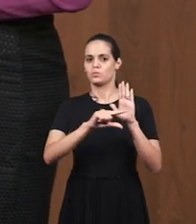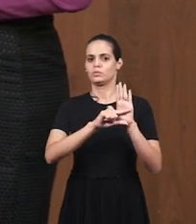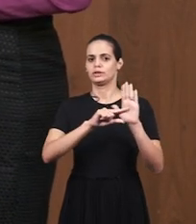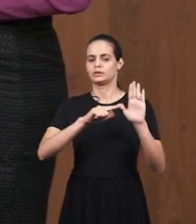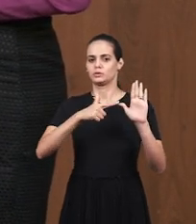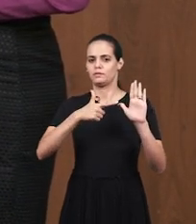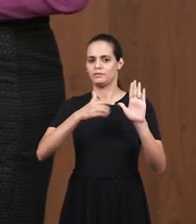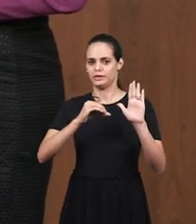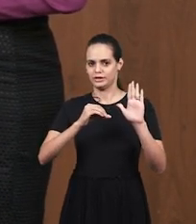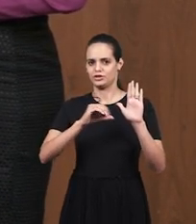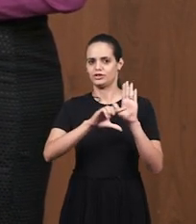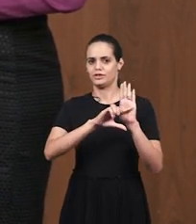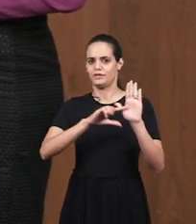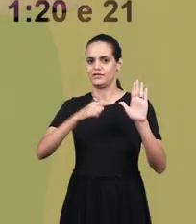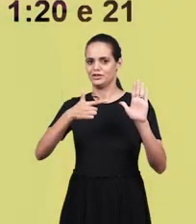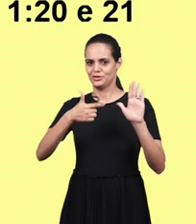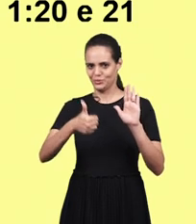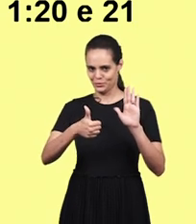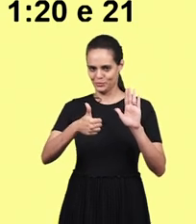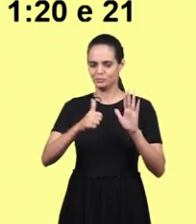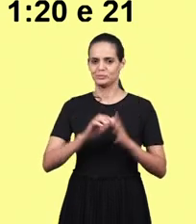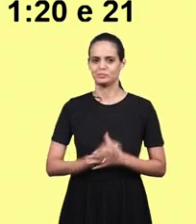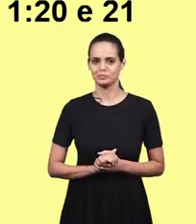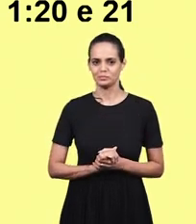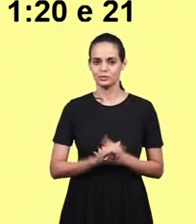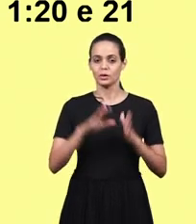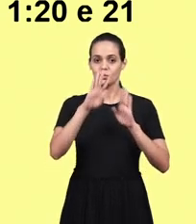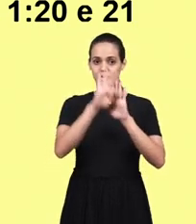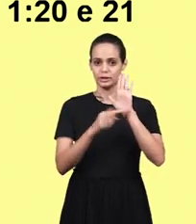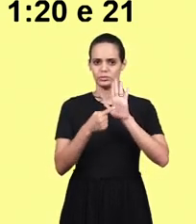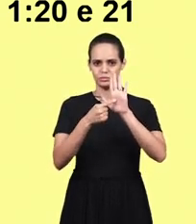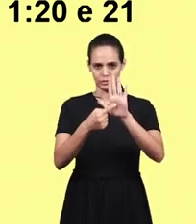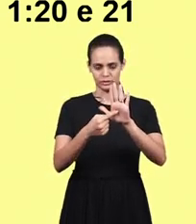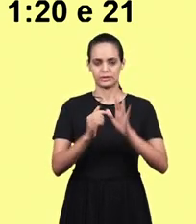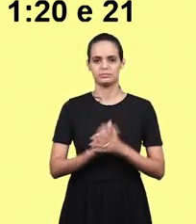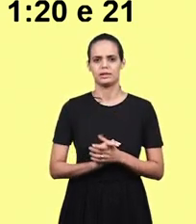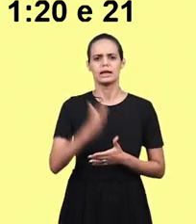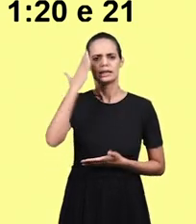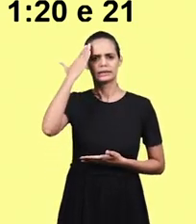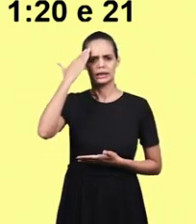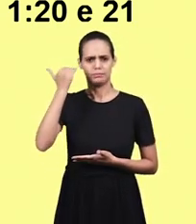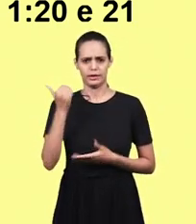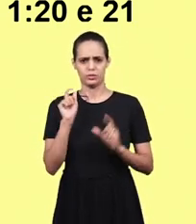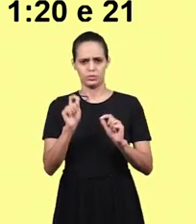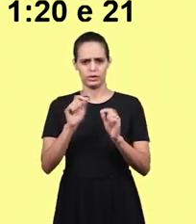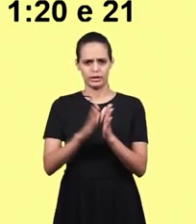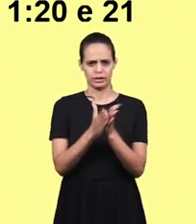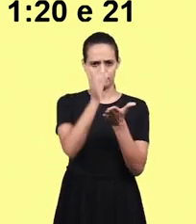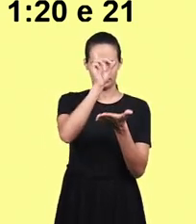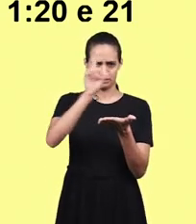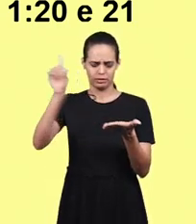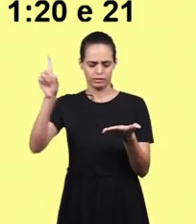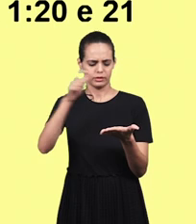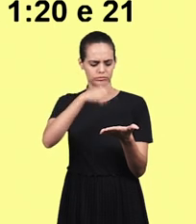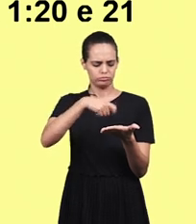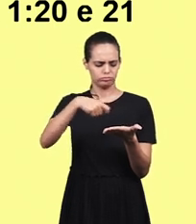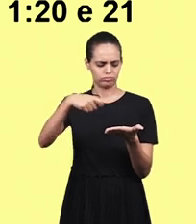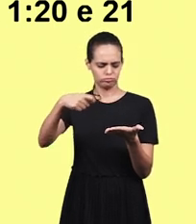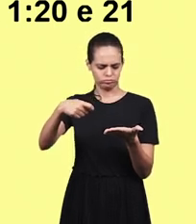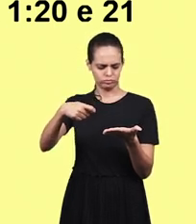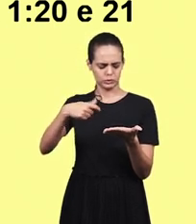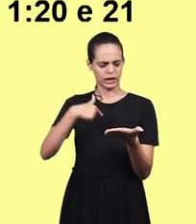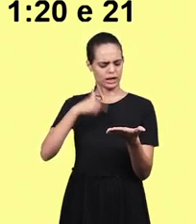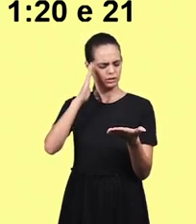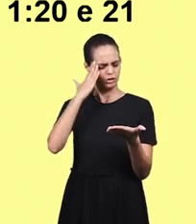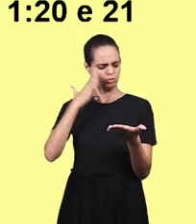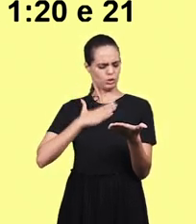1, versets 20 et 21. En sachant tout d'abord ceci, qu'aucune prophétie de